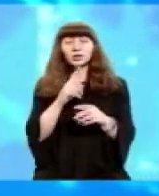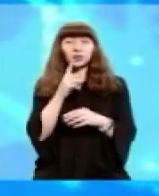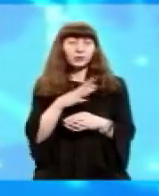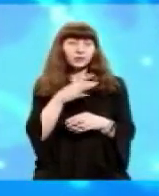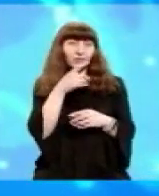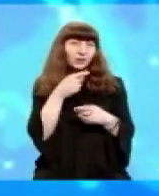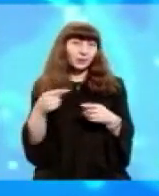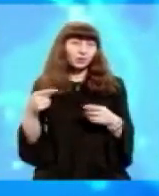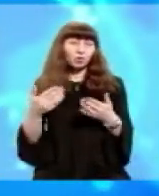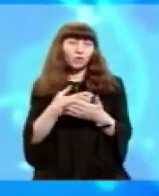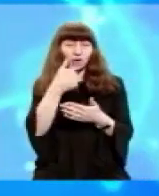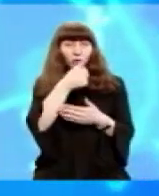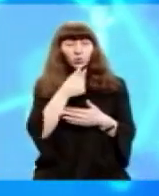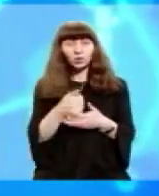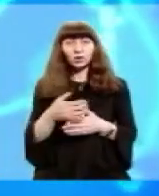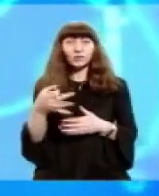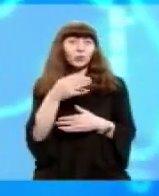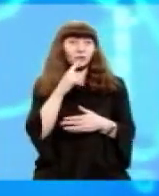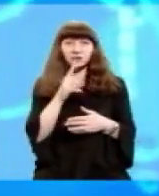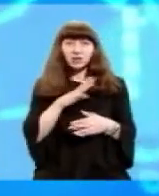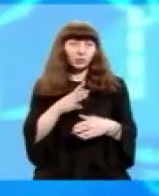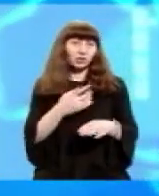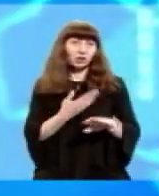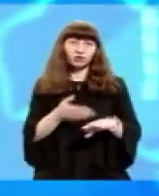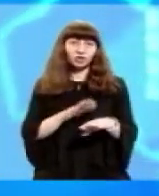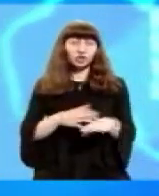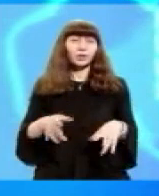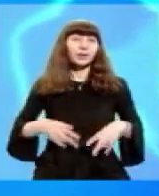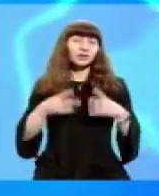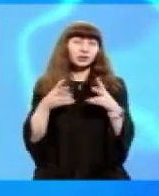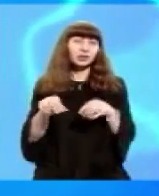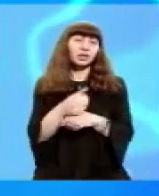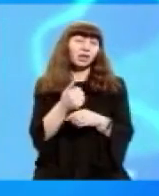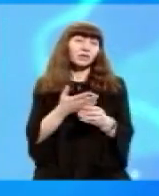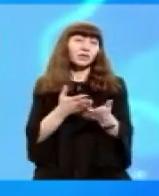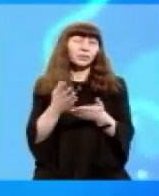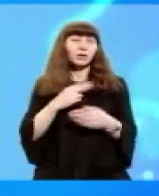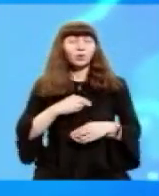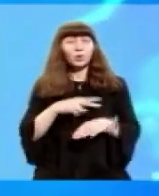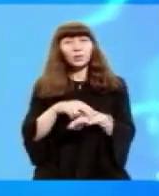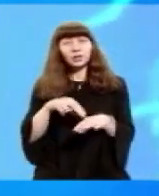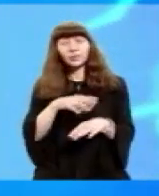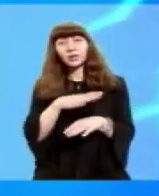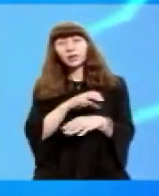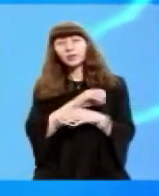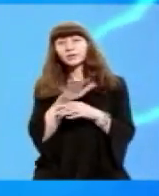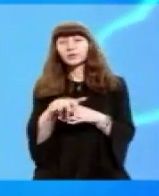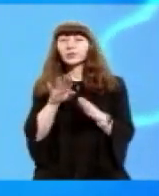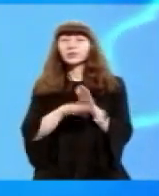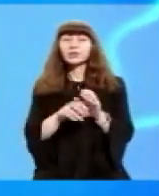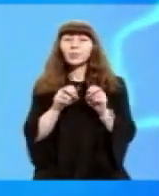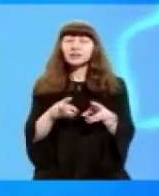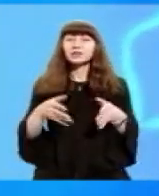новогодних праздников в области удалось избежать особо тяжких преступлений. Основным направлением в работе полиции стало обеспечение